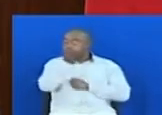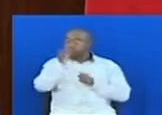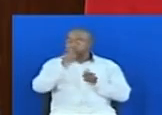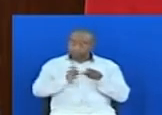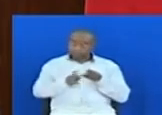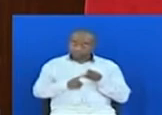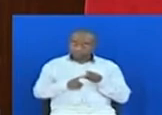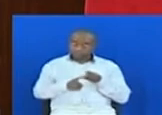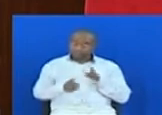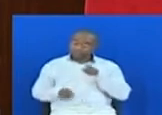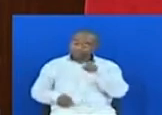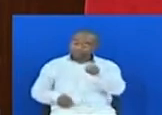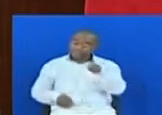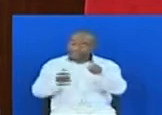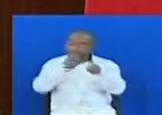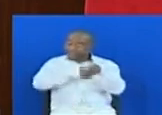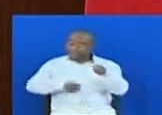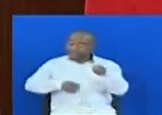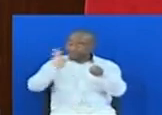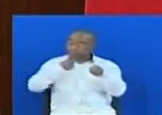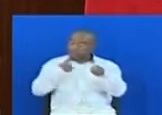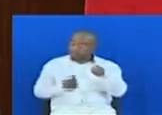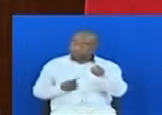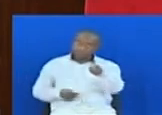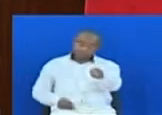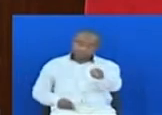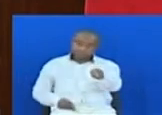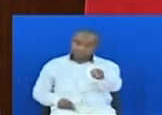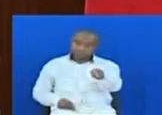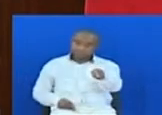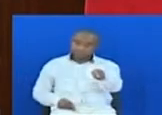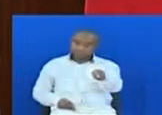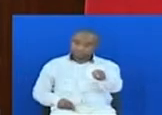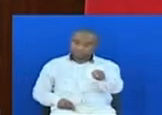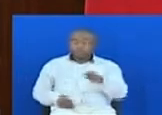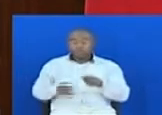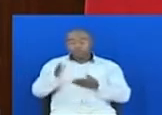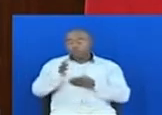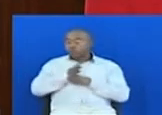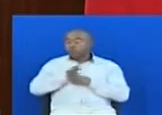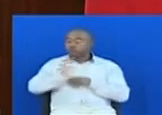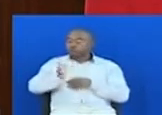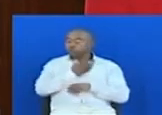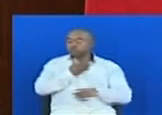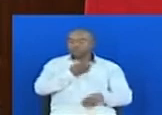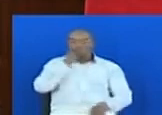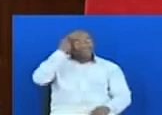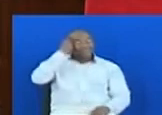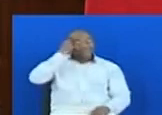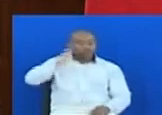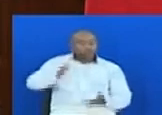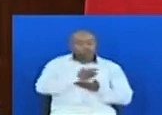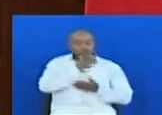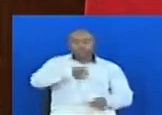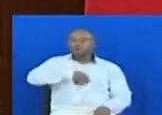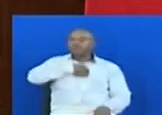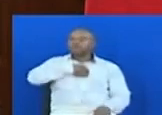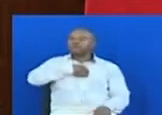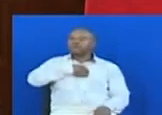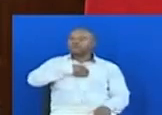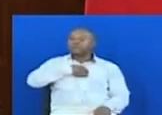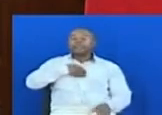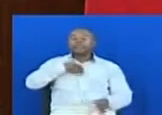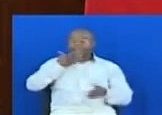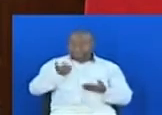Rais alituambia siku za mwanzo tu katika ile dhana kuondosha hofu, sema labda itabidi tuendelee kuishi na